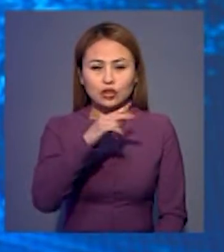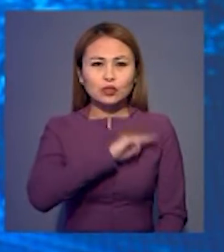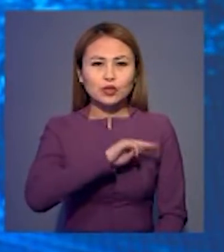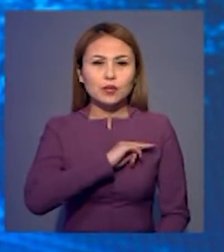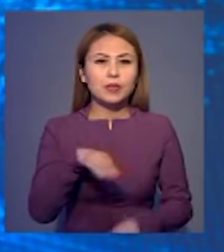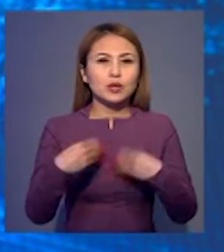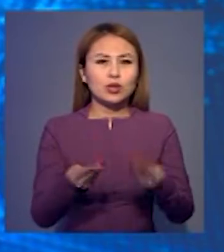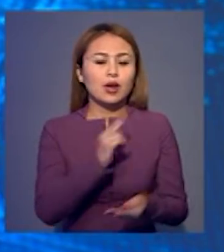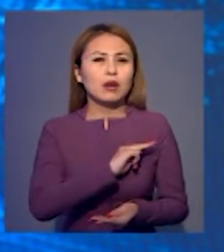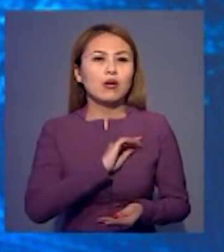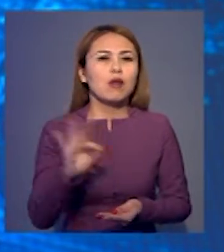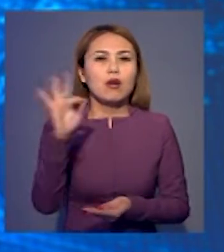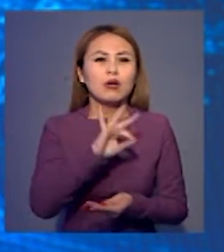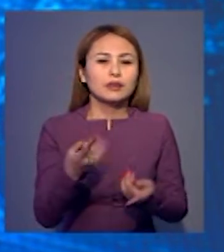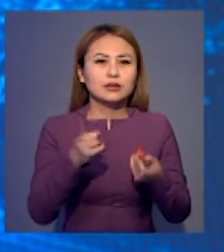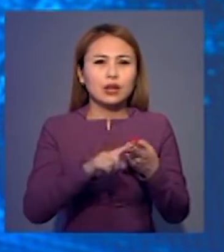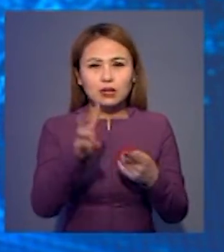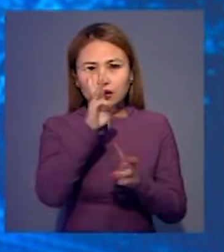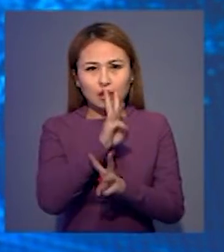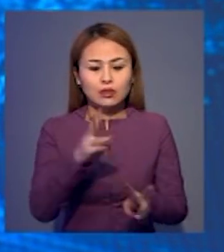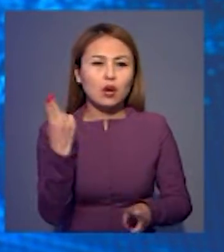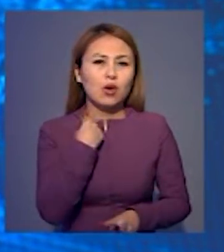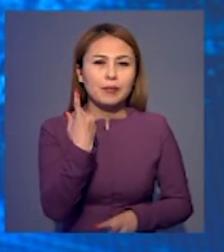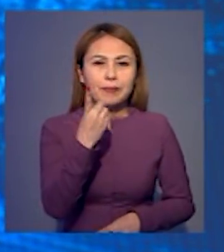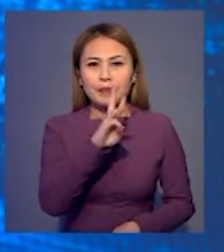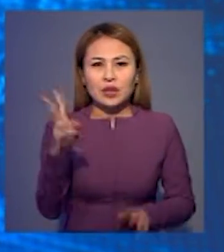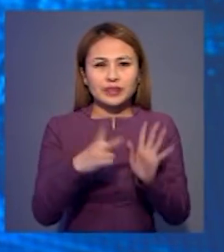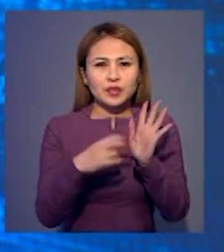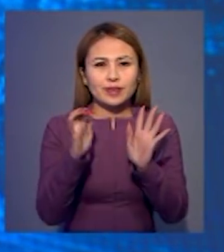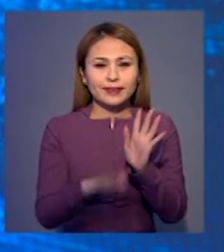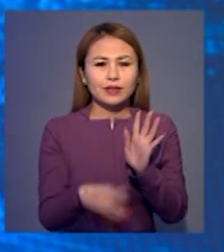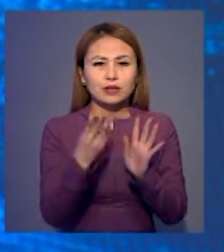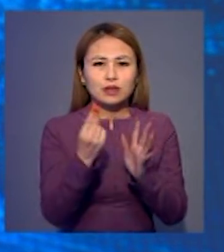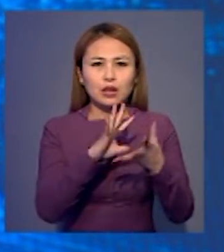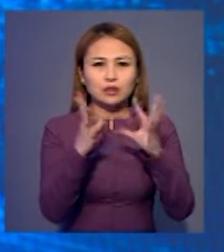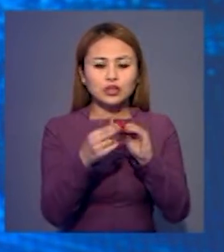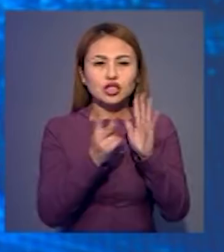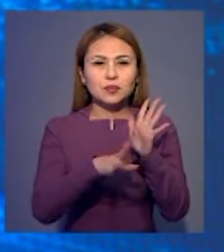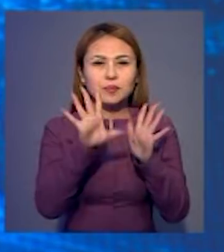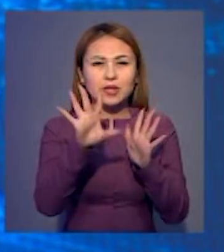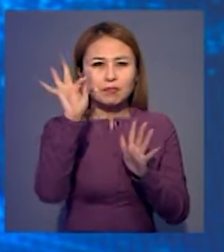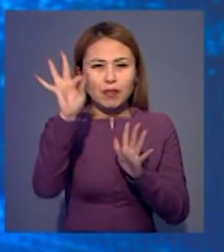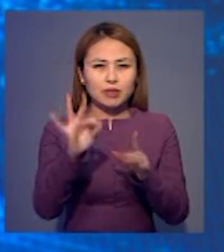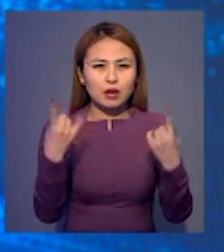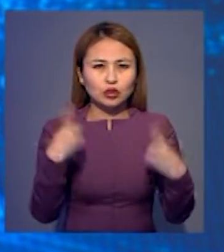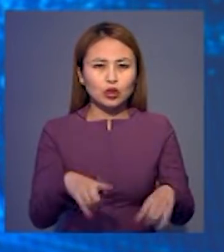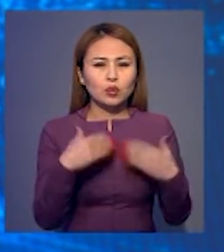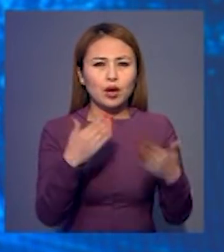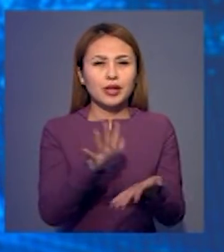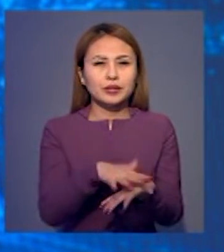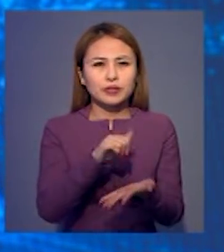Қазақстандық жұмыс берушілердің қызметкерлер алдындағы жалақы қарызы 1 миллион 700 мың теңге. Оның 75%